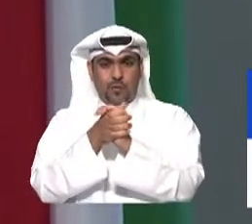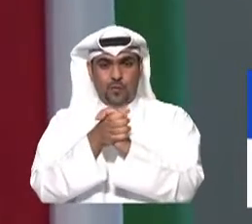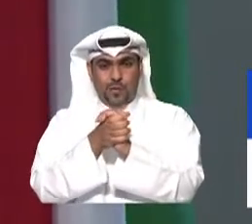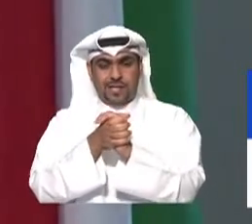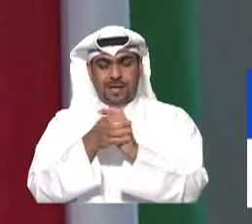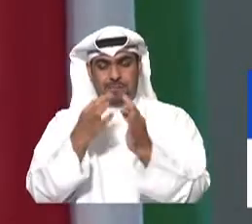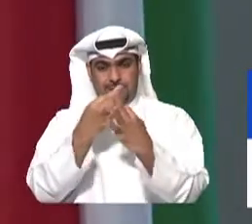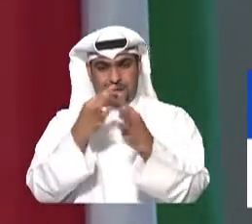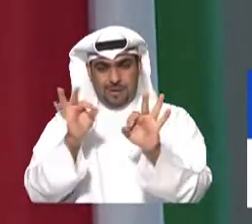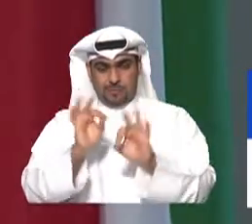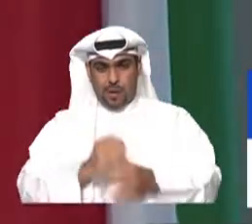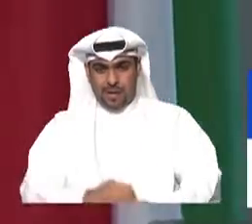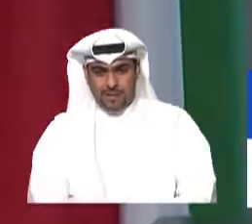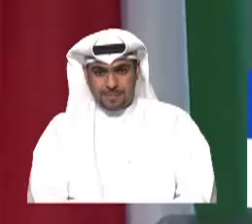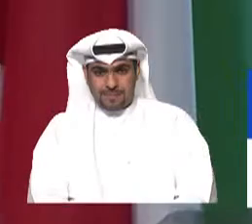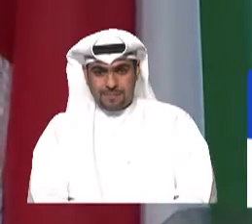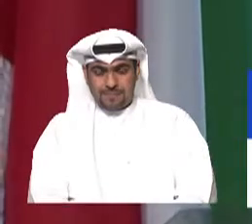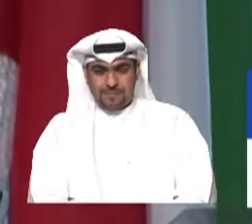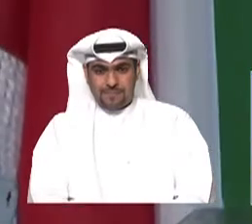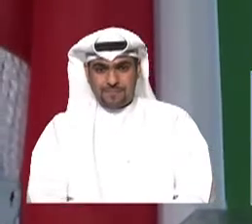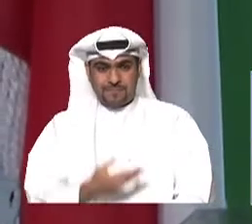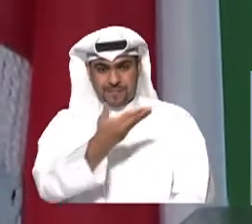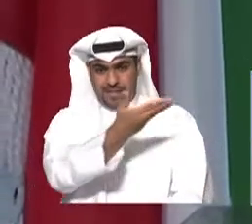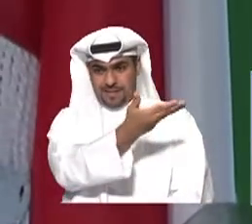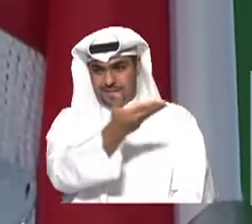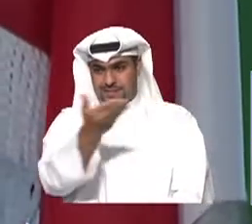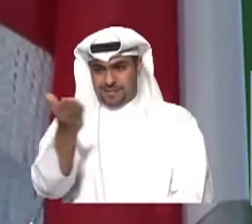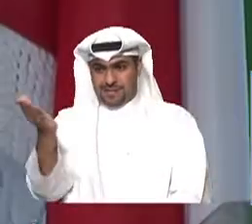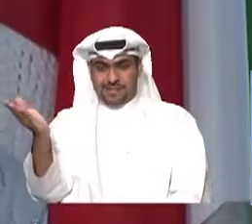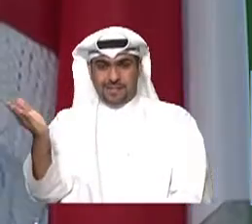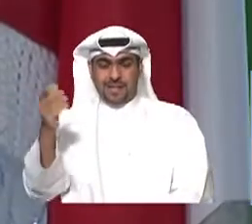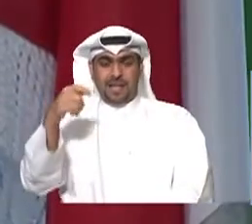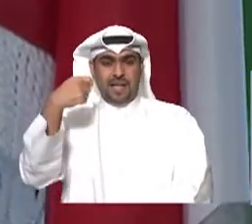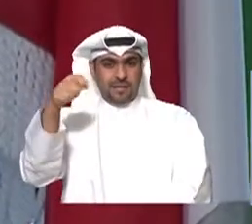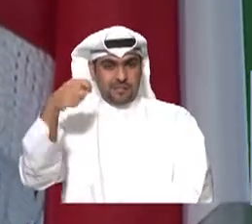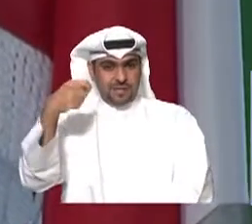أجمعين. أصحاب السعادة،